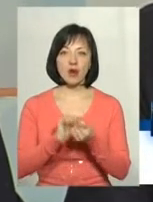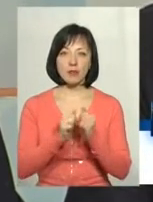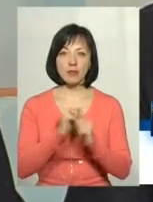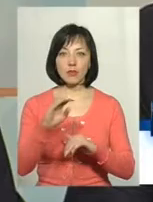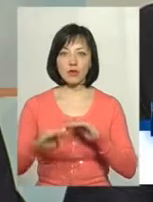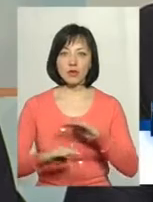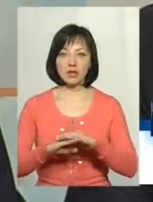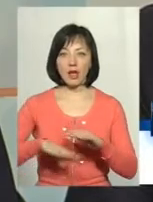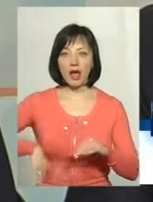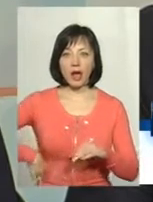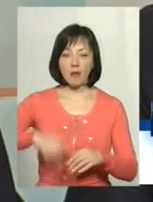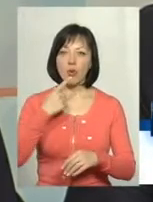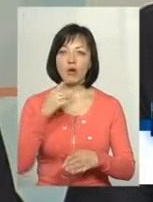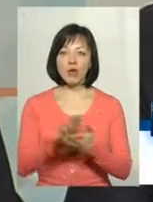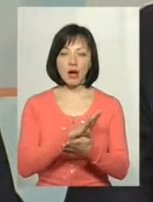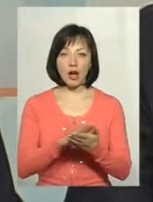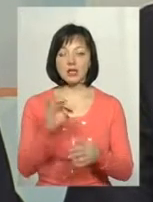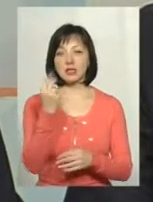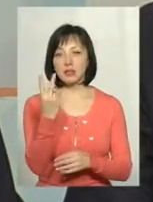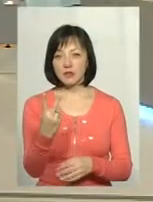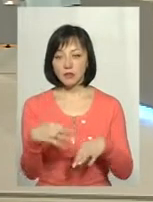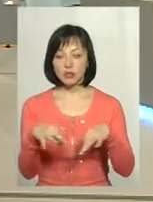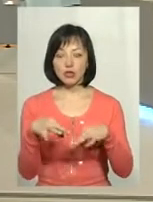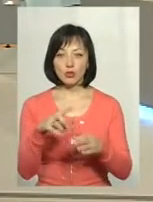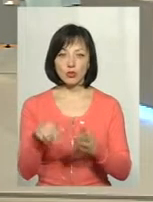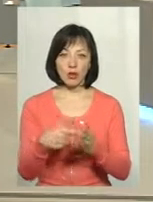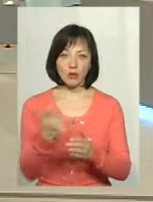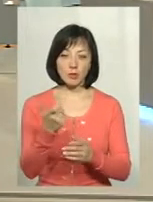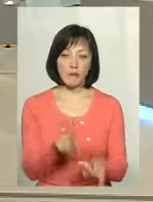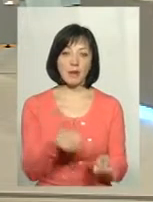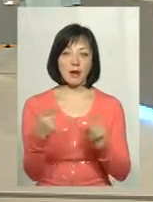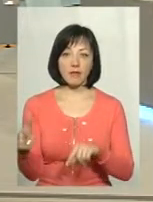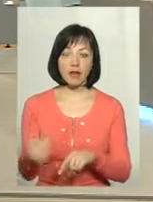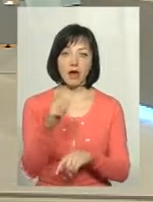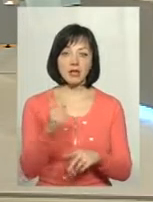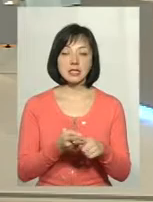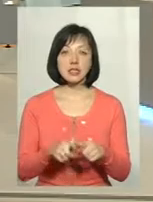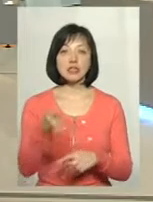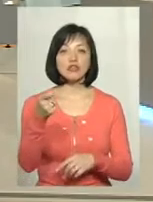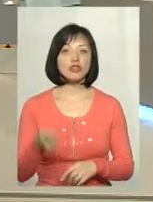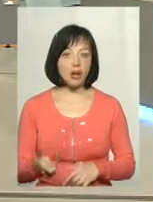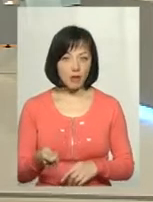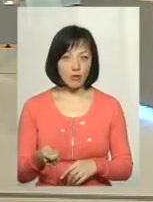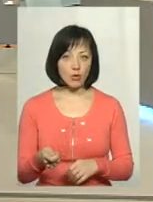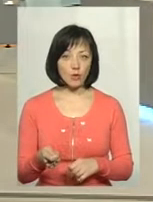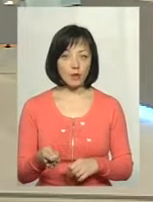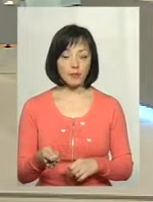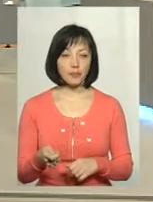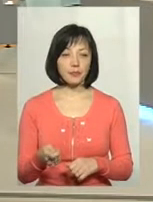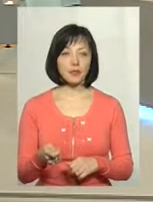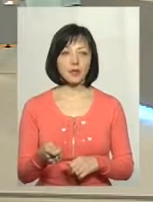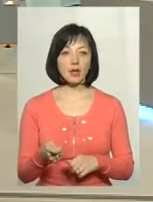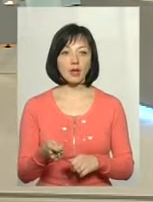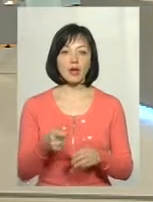Кам'янець-Подільський гемодіаліз. І дві машини комунального господарства ми теж перевели на газ. Це здешевлює, відповідно,